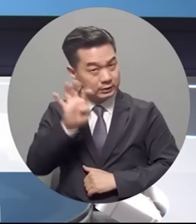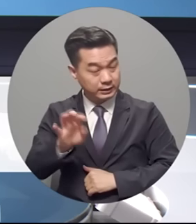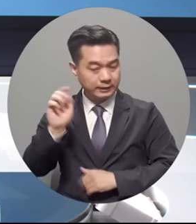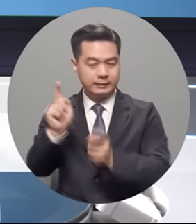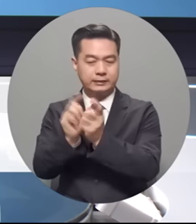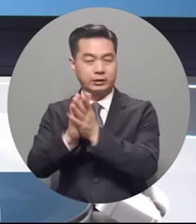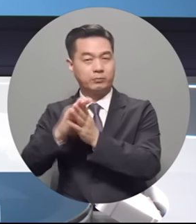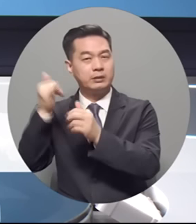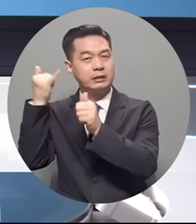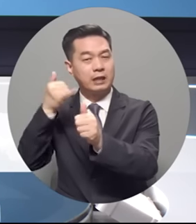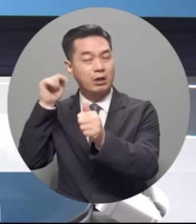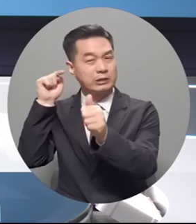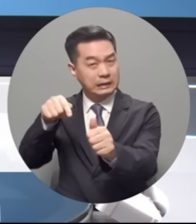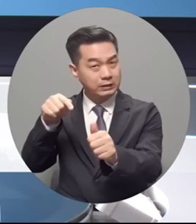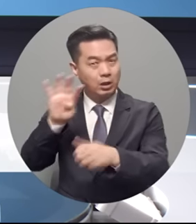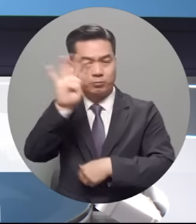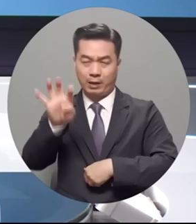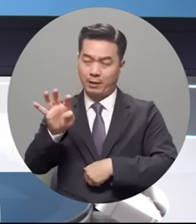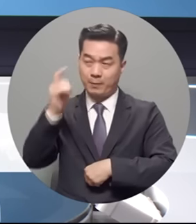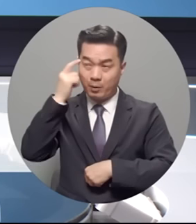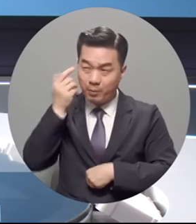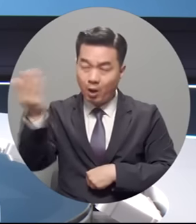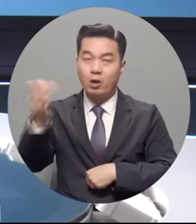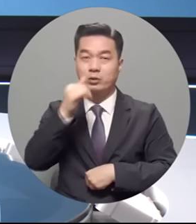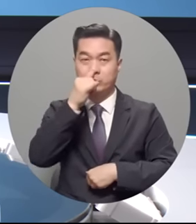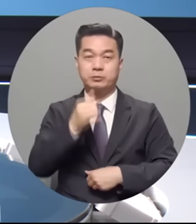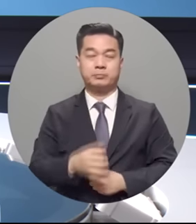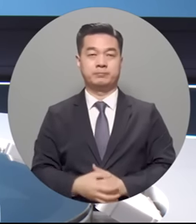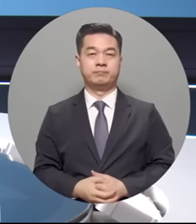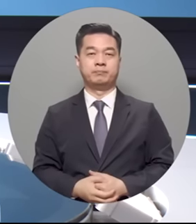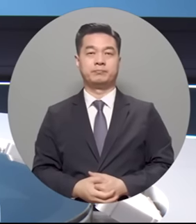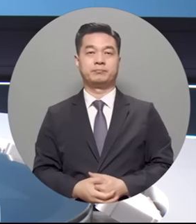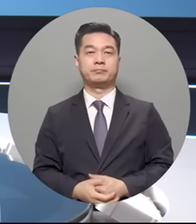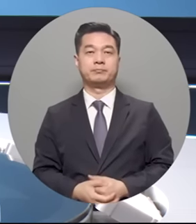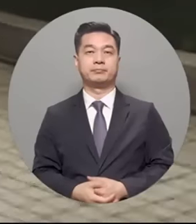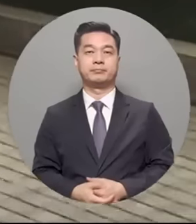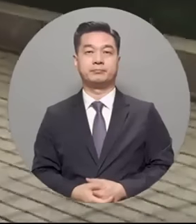지시한 건 아닌지 따져 물었습니다. 김민형 기자의 보도입니다.